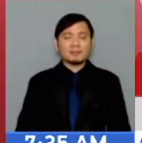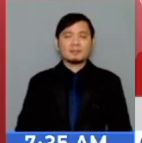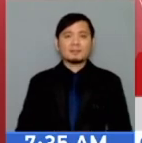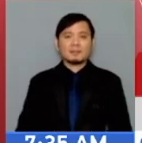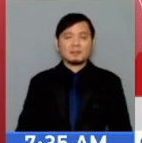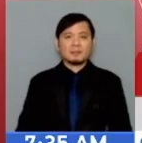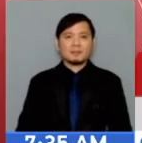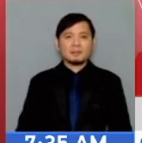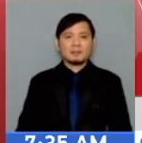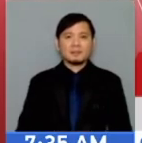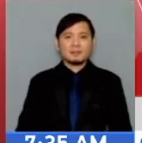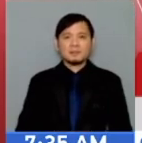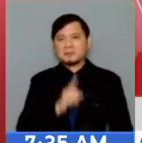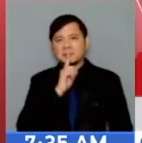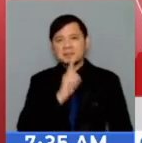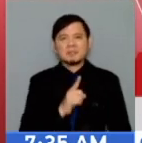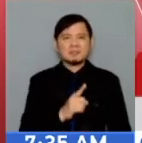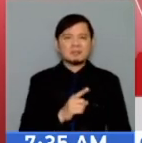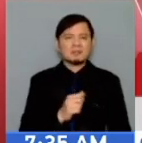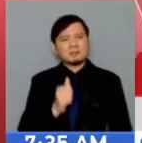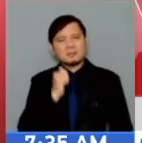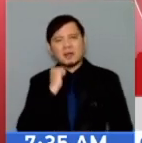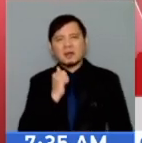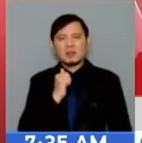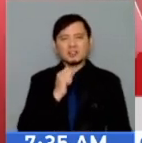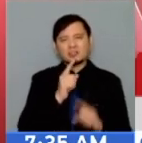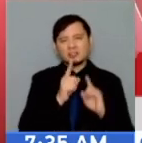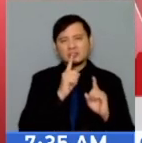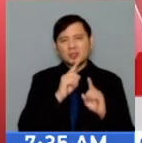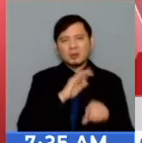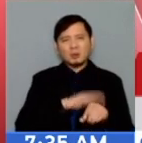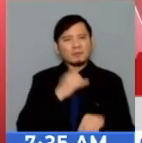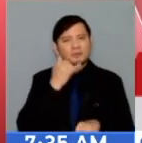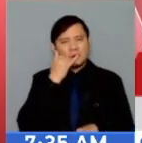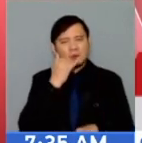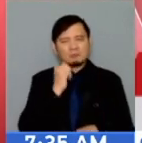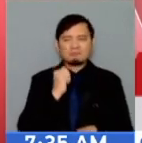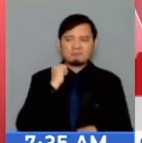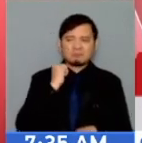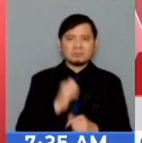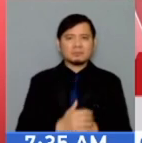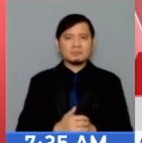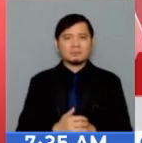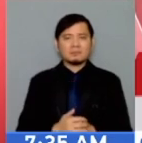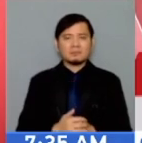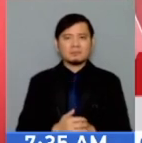mahilig makipag-conversation sa telepono, hindi siya ano eh, hindi siya